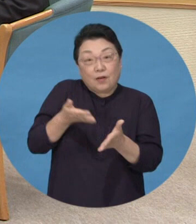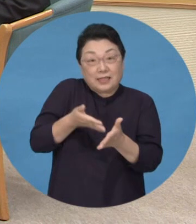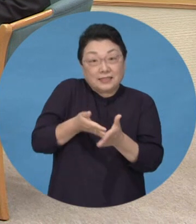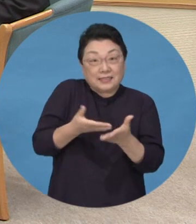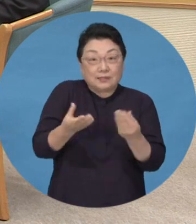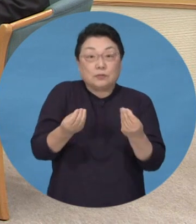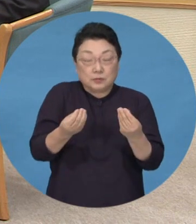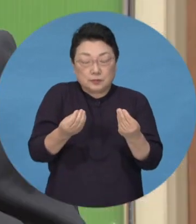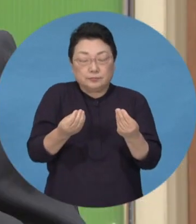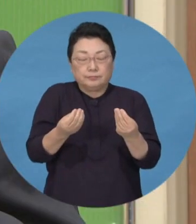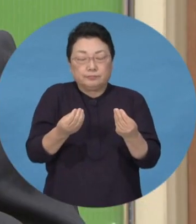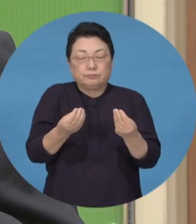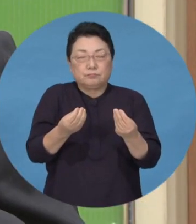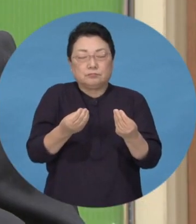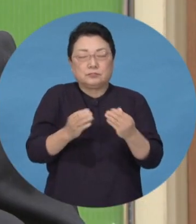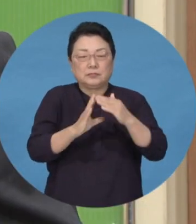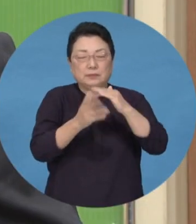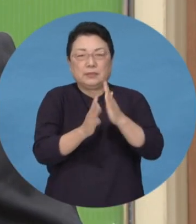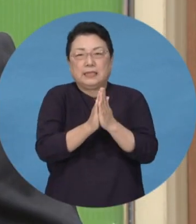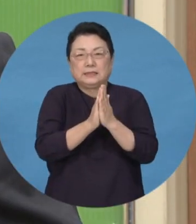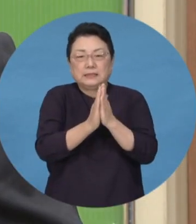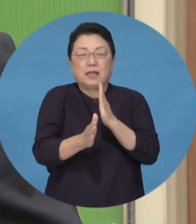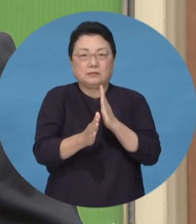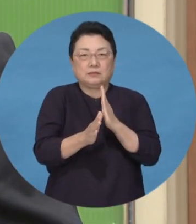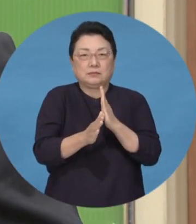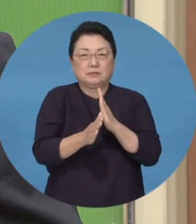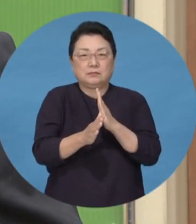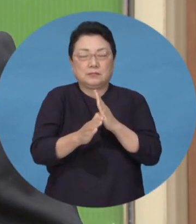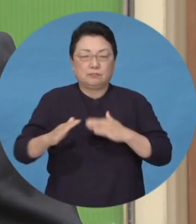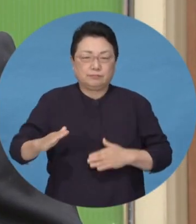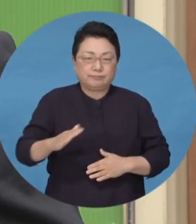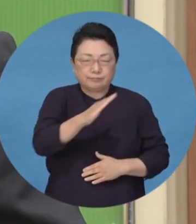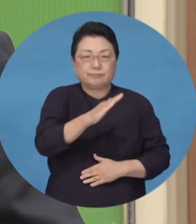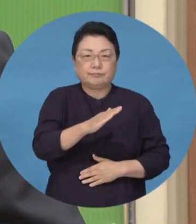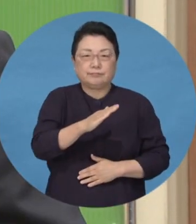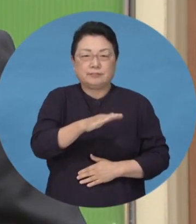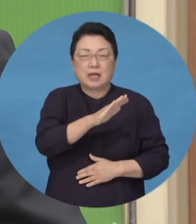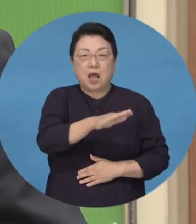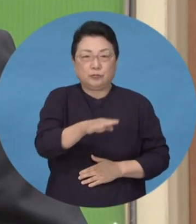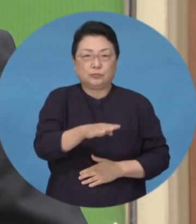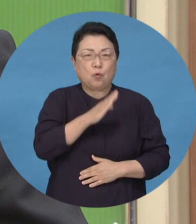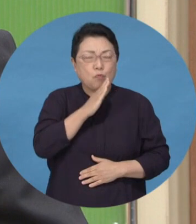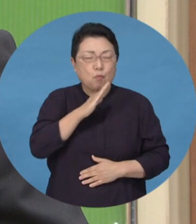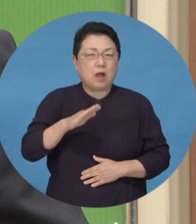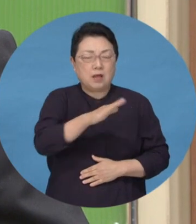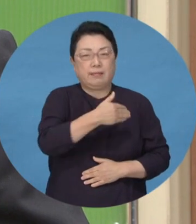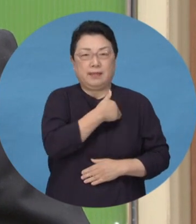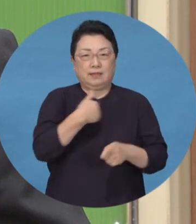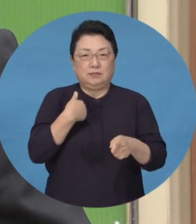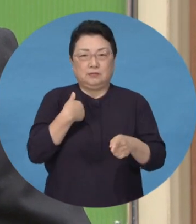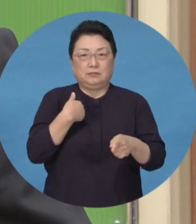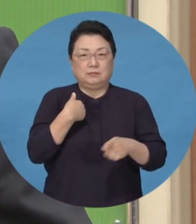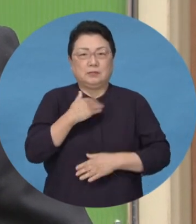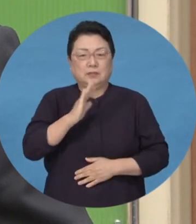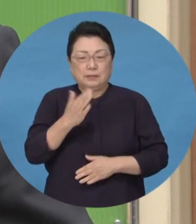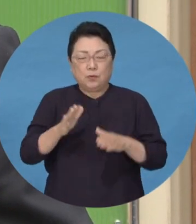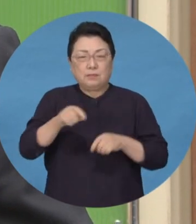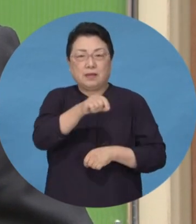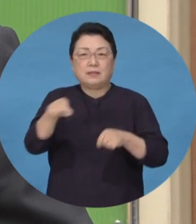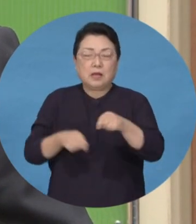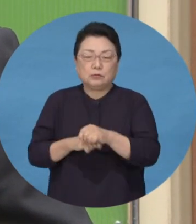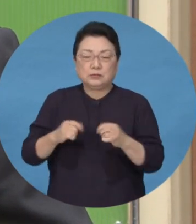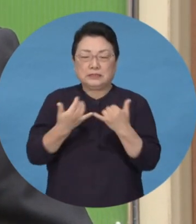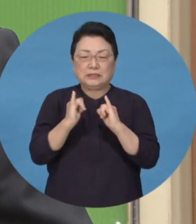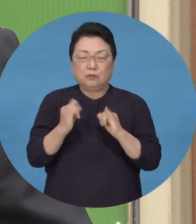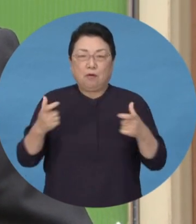通り山梨県が持っている本来の姿とは違う人口流出など加工